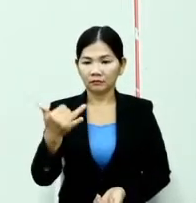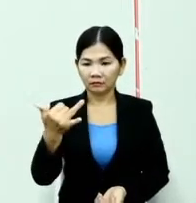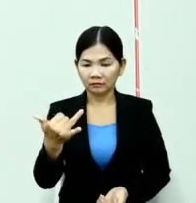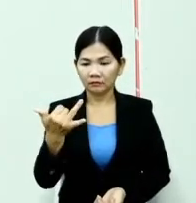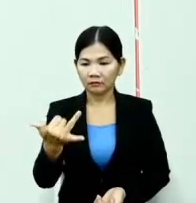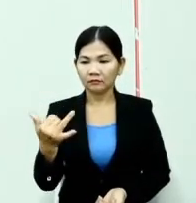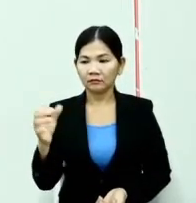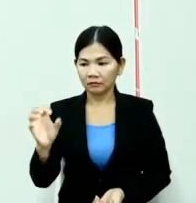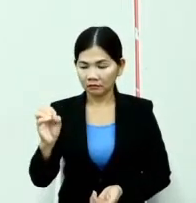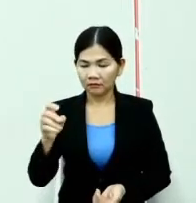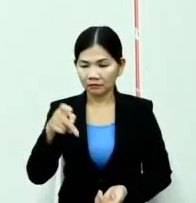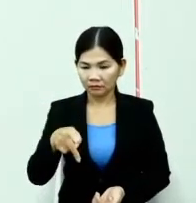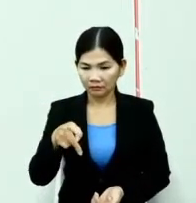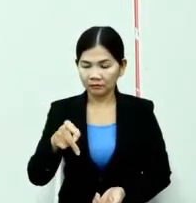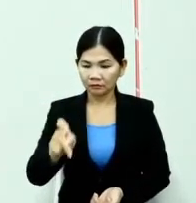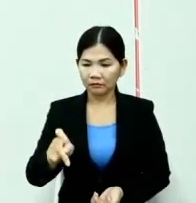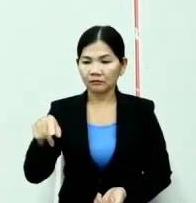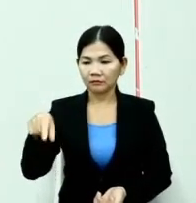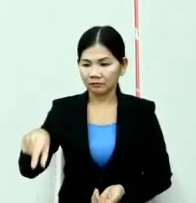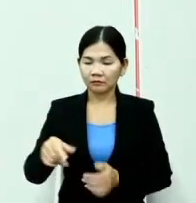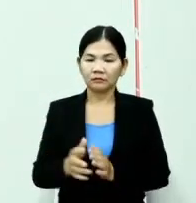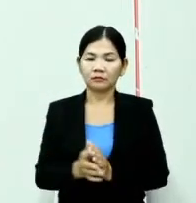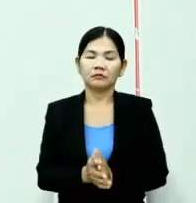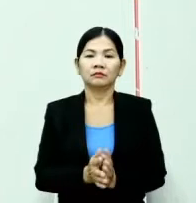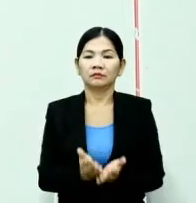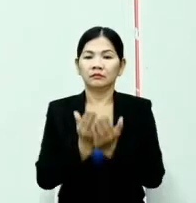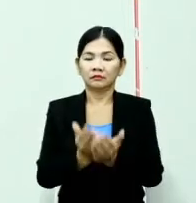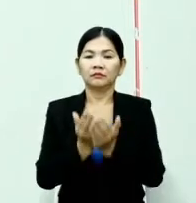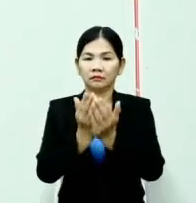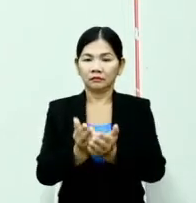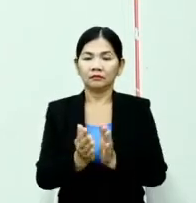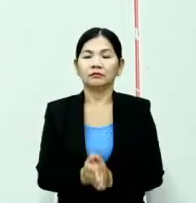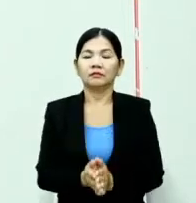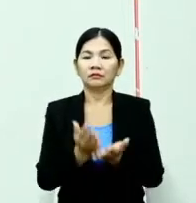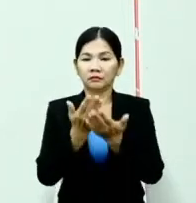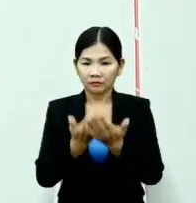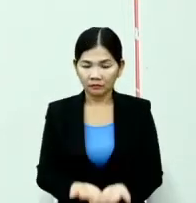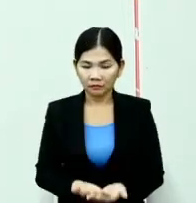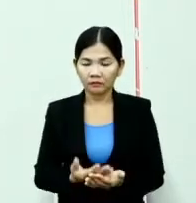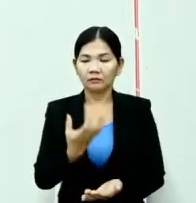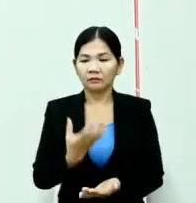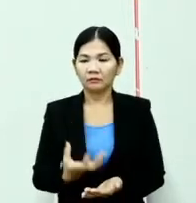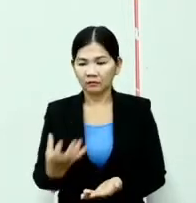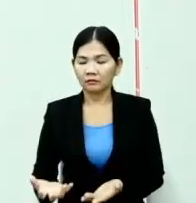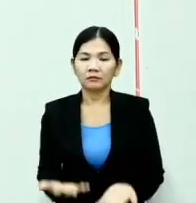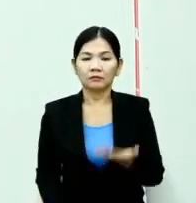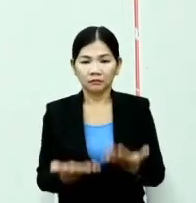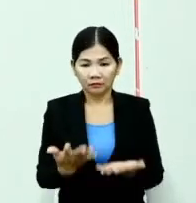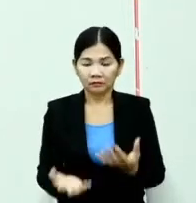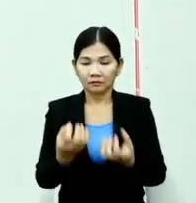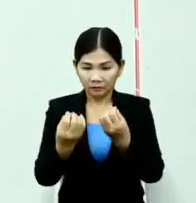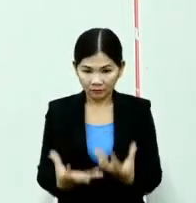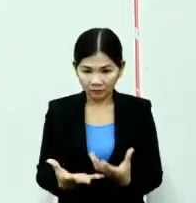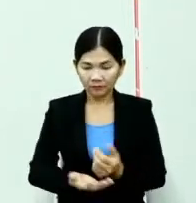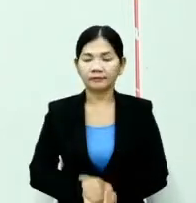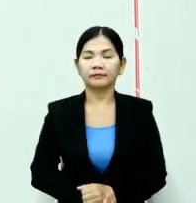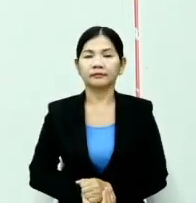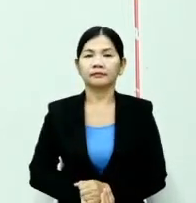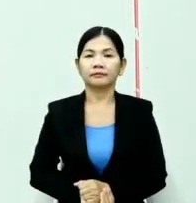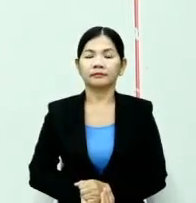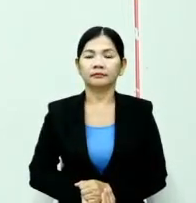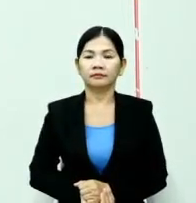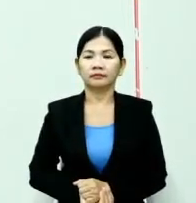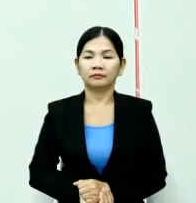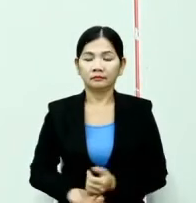3870គីឡូក្រាមចាគេសួរថាតើកប៉ាល់នោះអាចផ្ទុកទម្ងន់បានប្រហែលប៉ុន្មានទៀតចាកូន